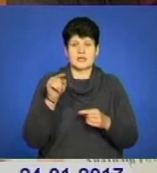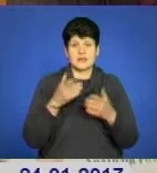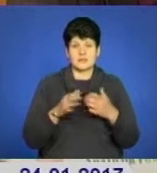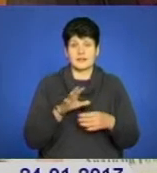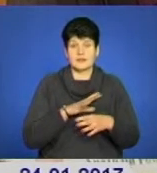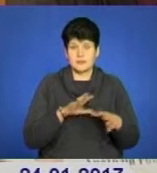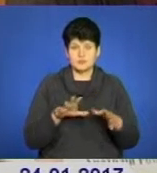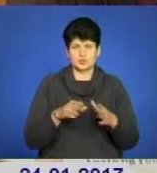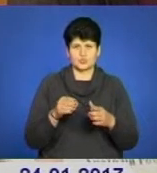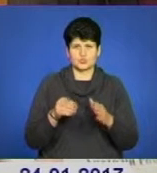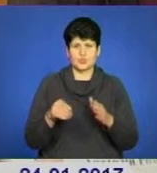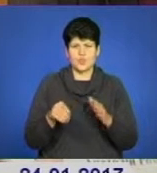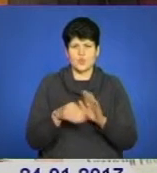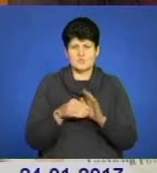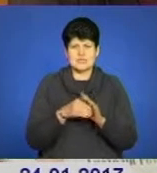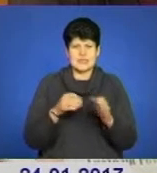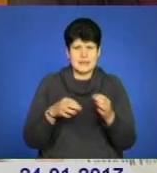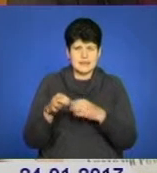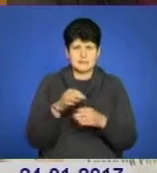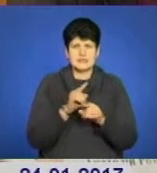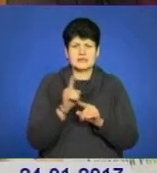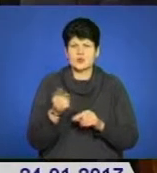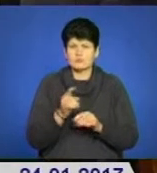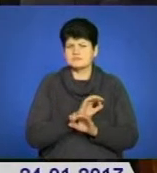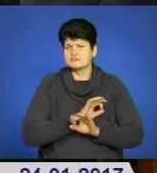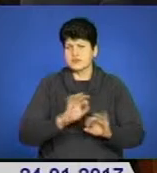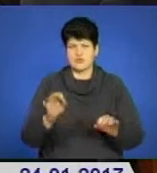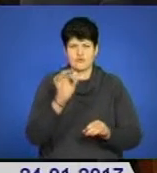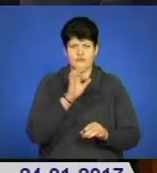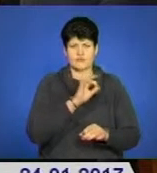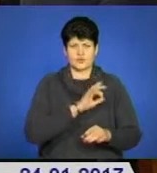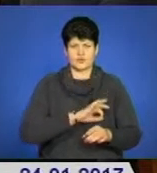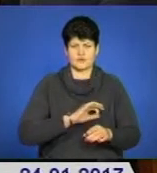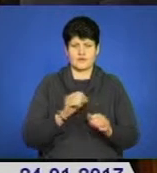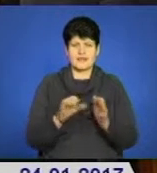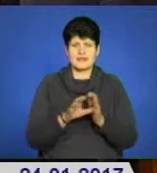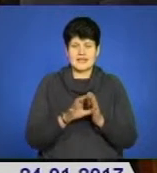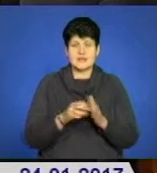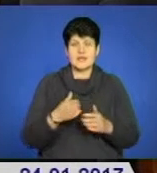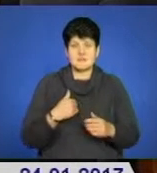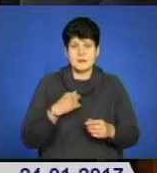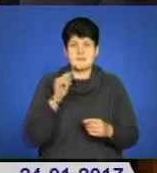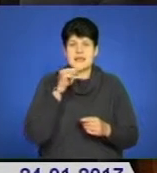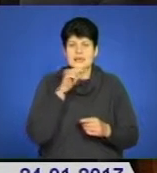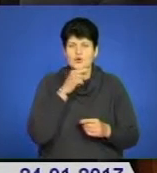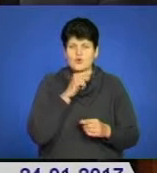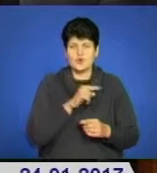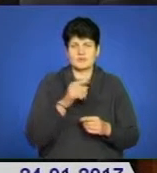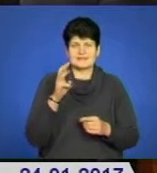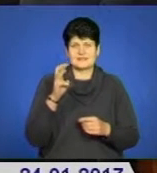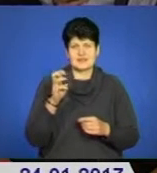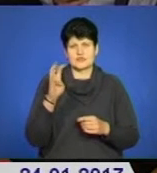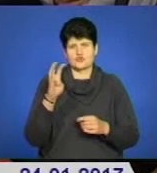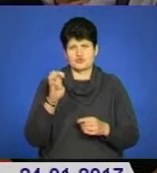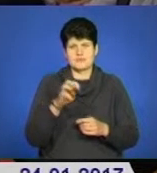було корупційних схем, Тернопільщина ефективно б використовувала енергію. І ми, цитую, економили б